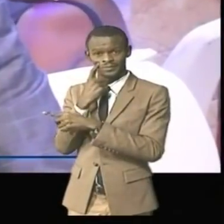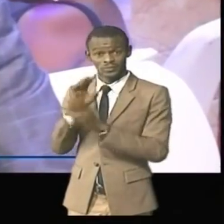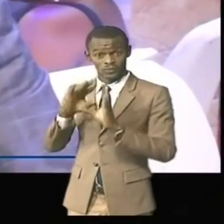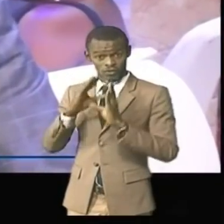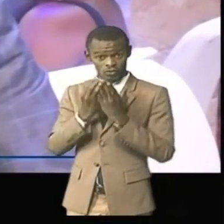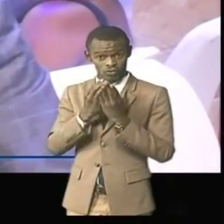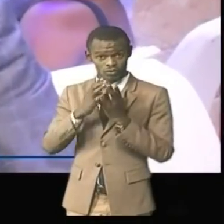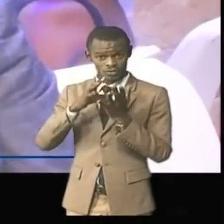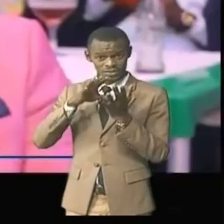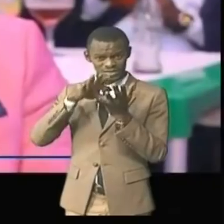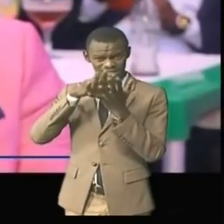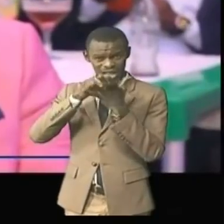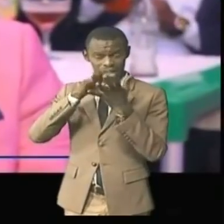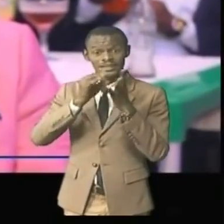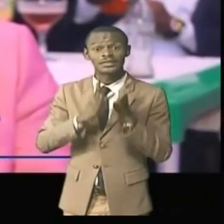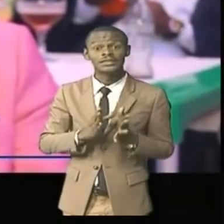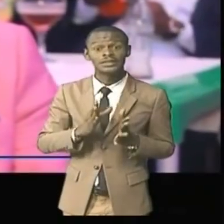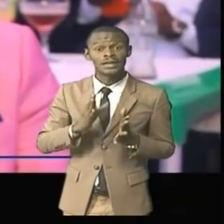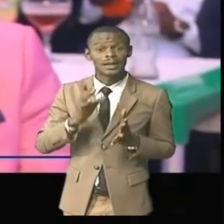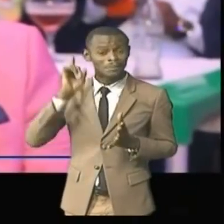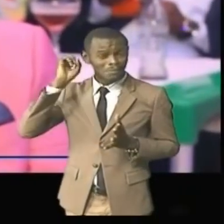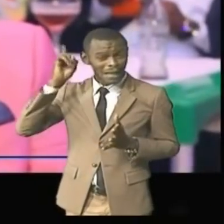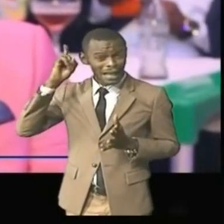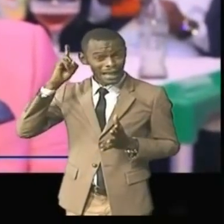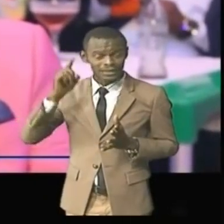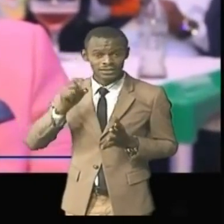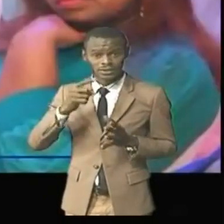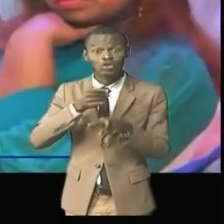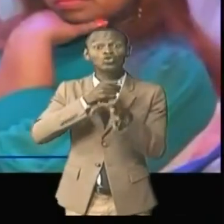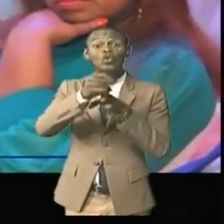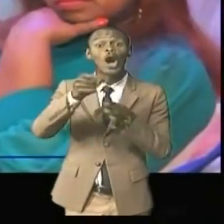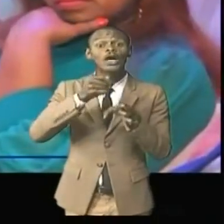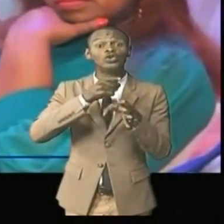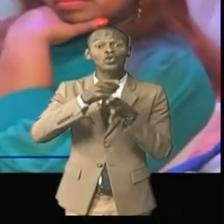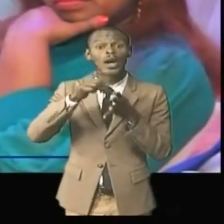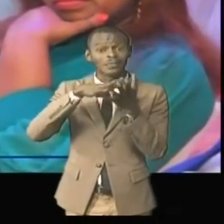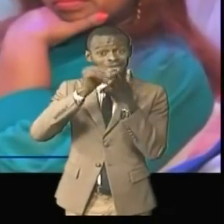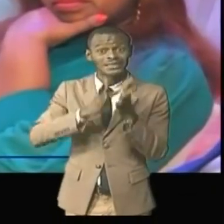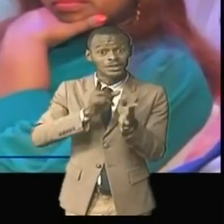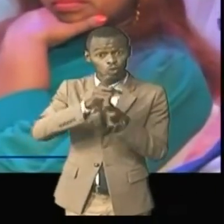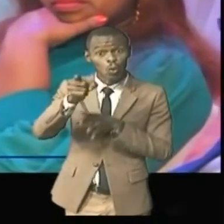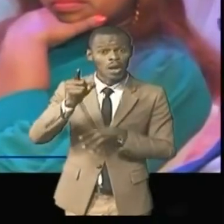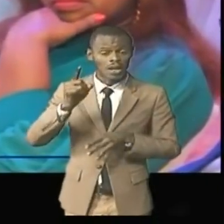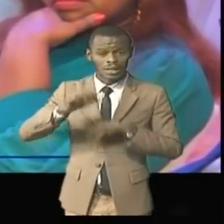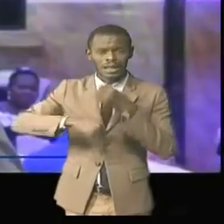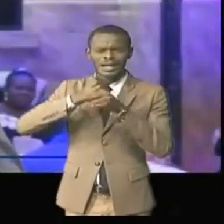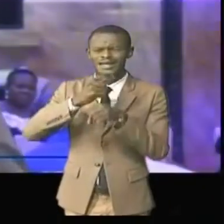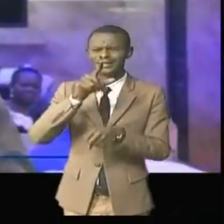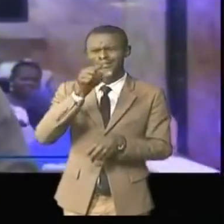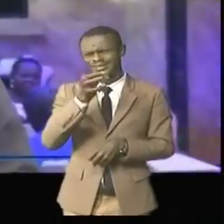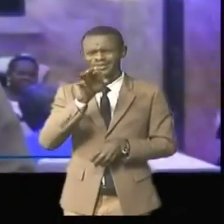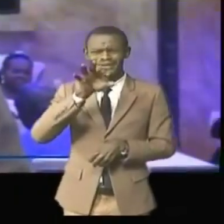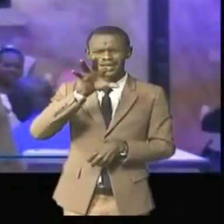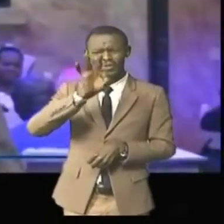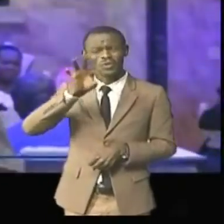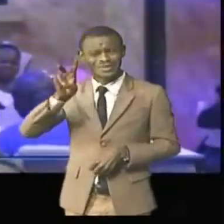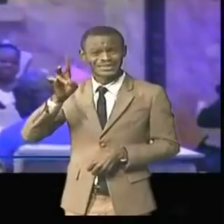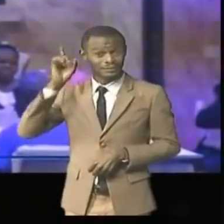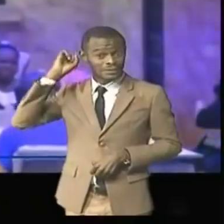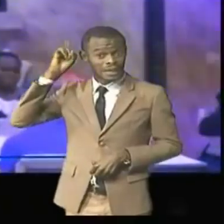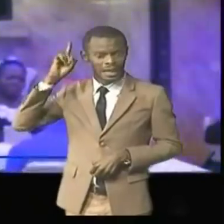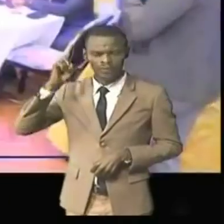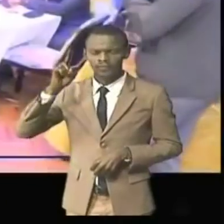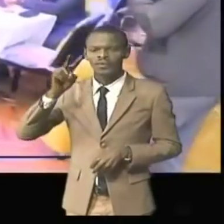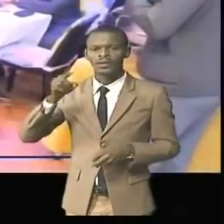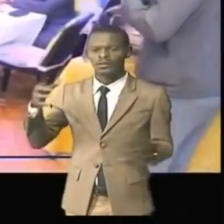de l'UNIKIN des promotions de 1990 à 1997. Ils se retrouvent au sein de l'association Bomoko